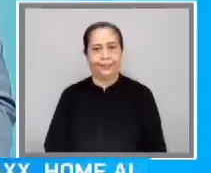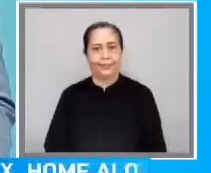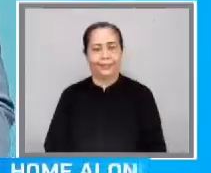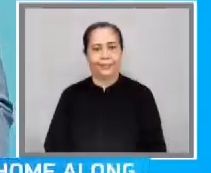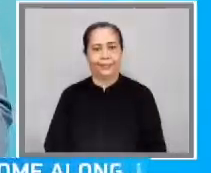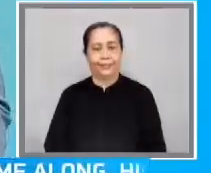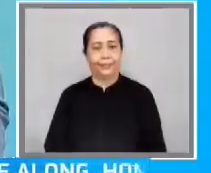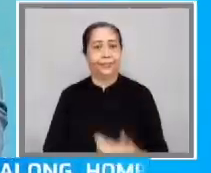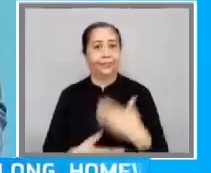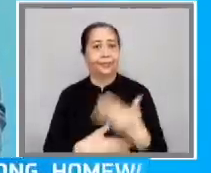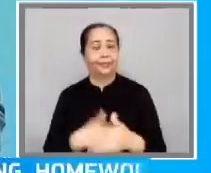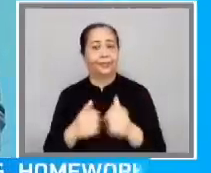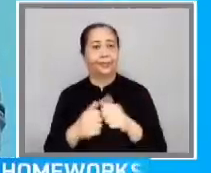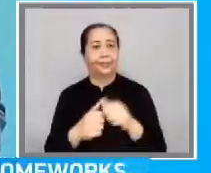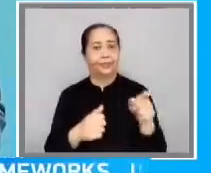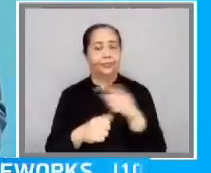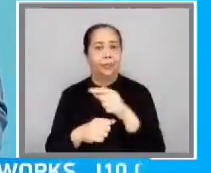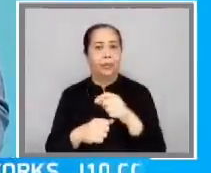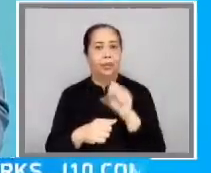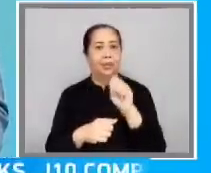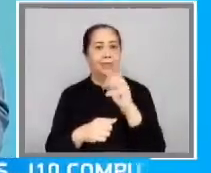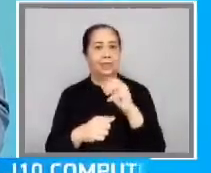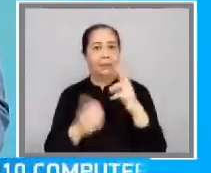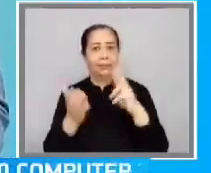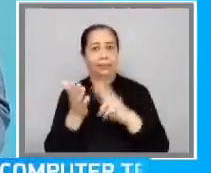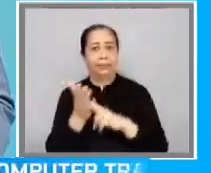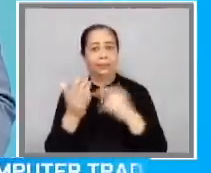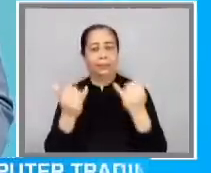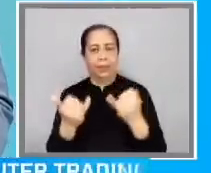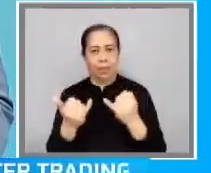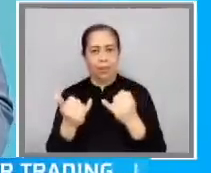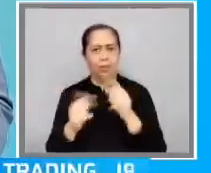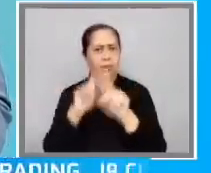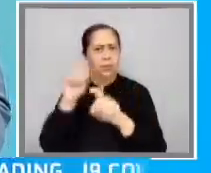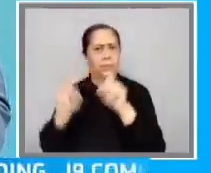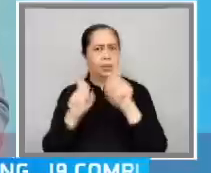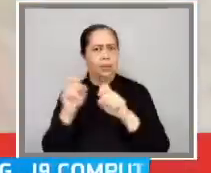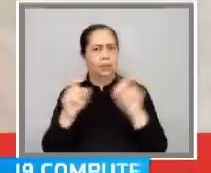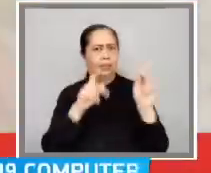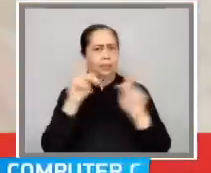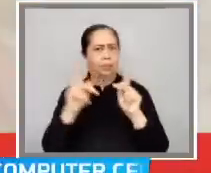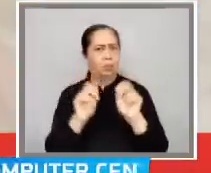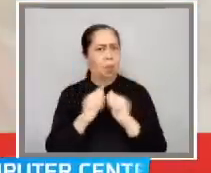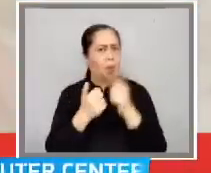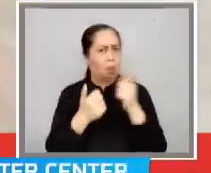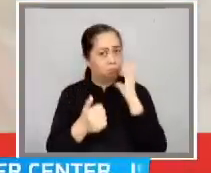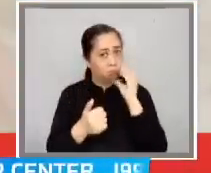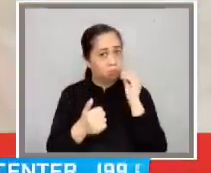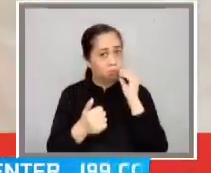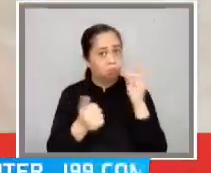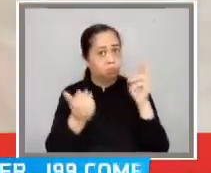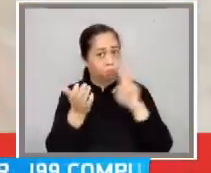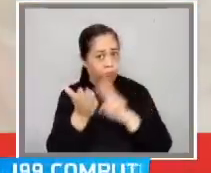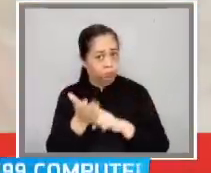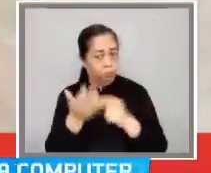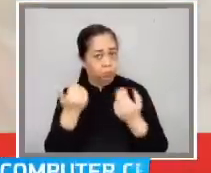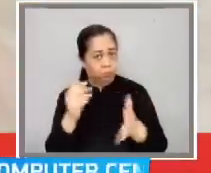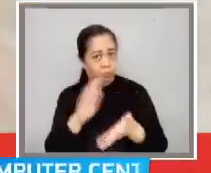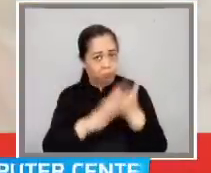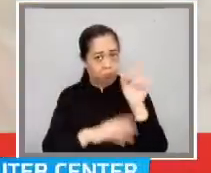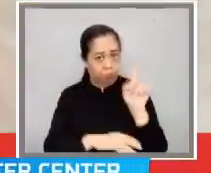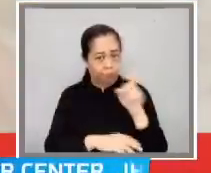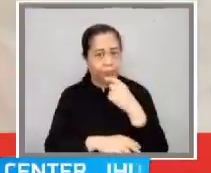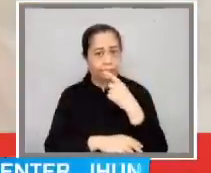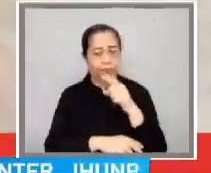Kasunod ng ilang aberya sa SIM registration ngayong araw, tinanong namin ang mga netizen kung kumusta ang kanilang pagpaparehistro. Sabi ni Len